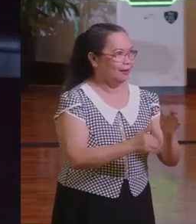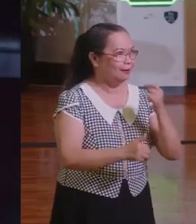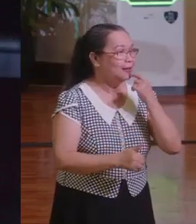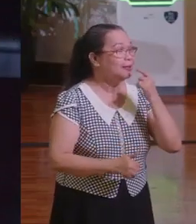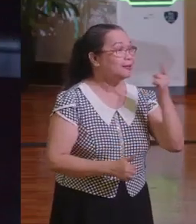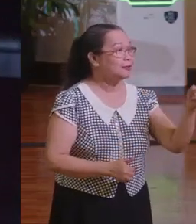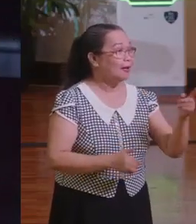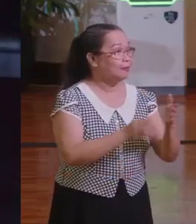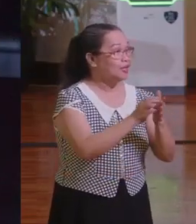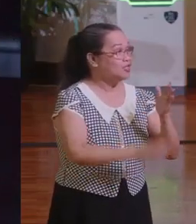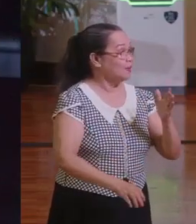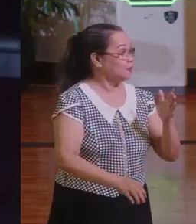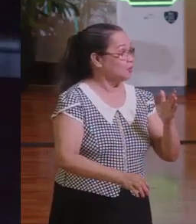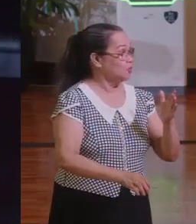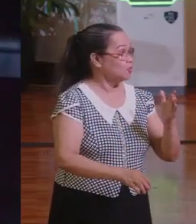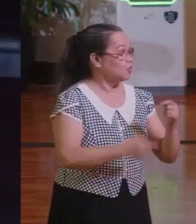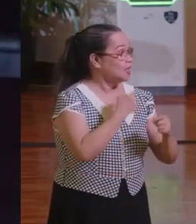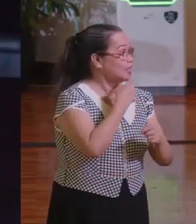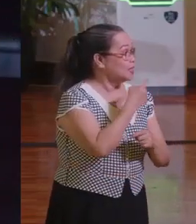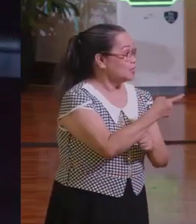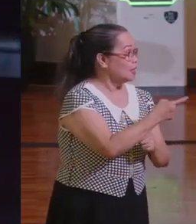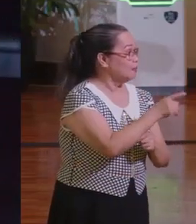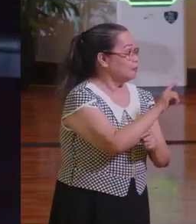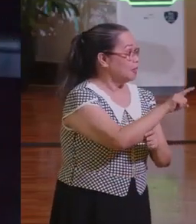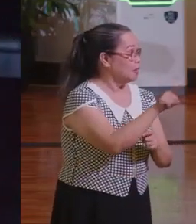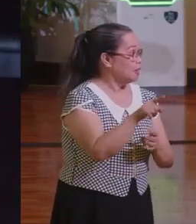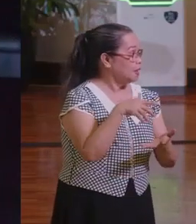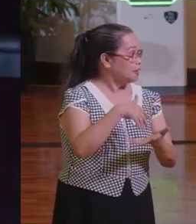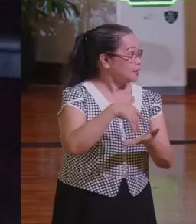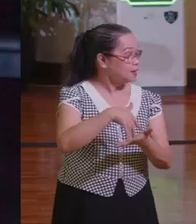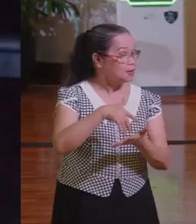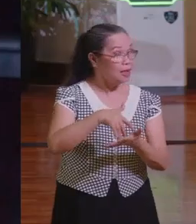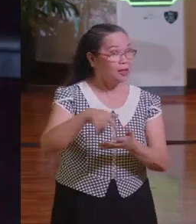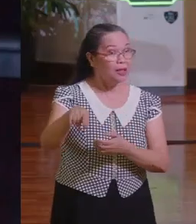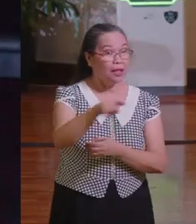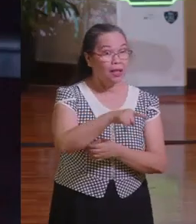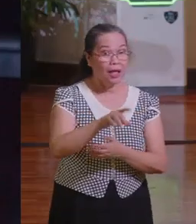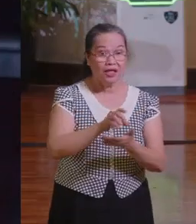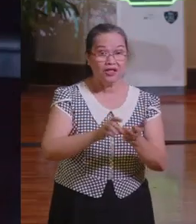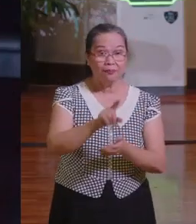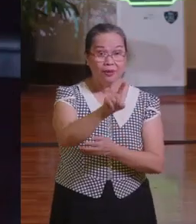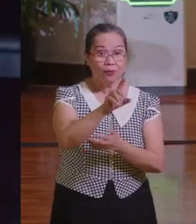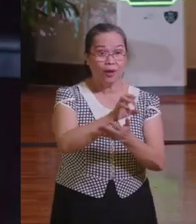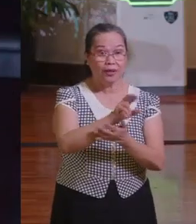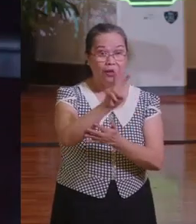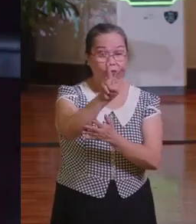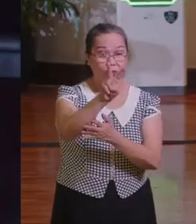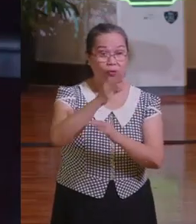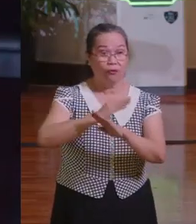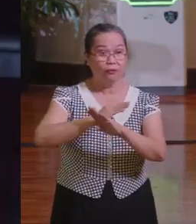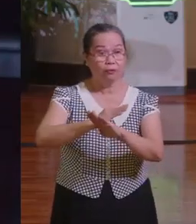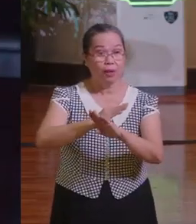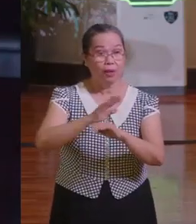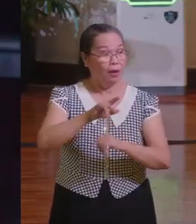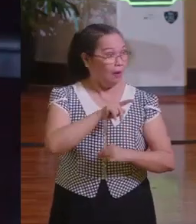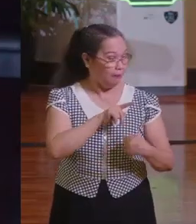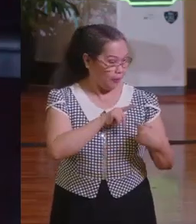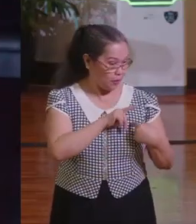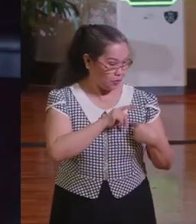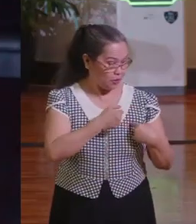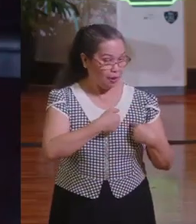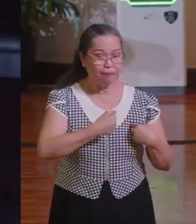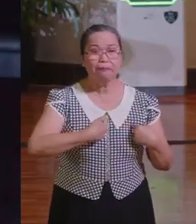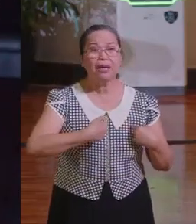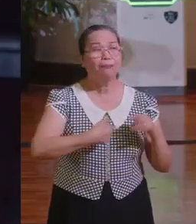mga chapters na ating napag-aralan, sa chapter 1 and 2, ay dinipensahan niya ang kanyang personal na